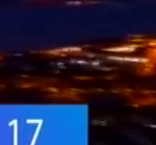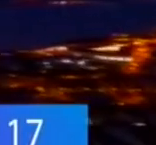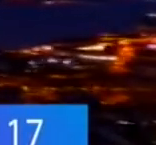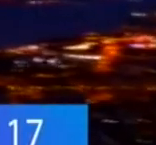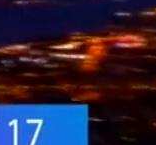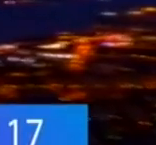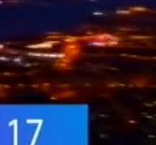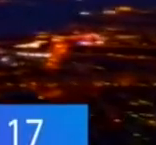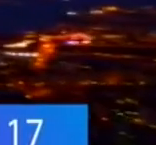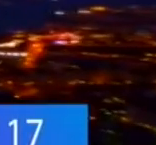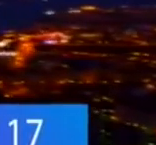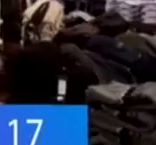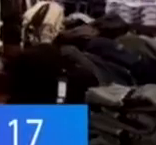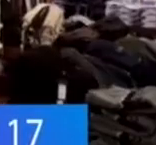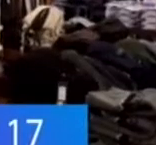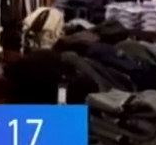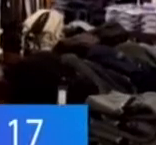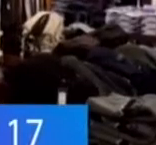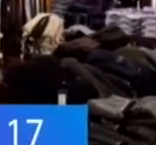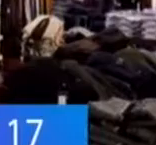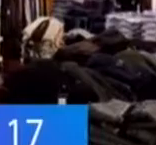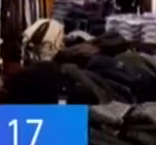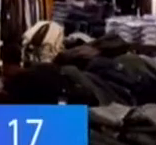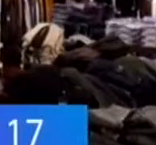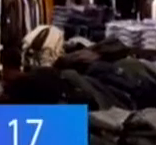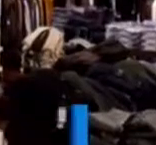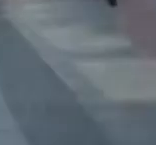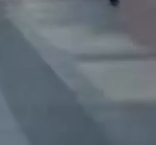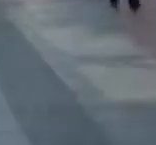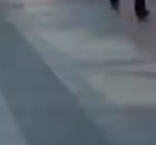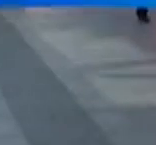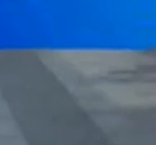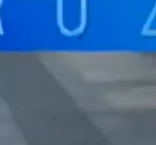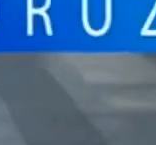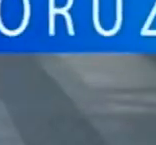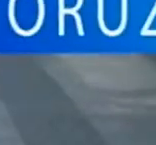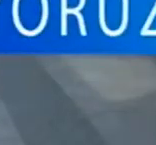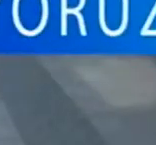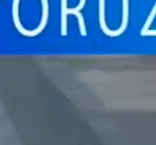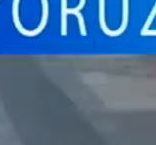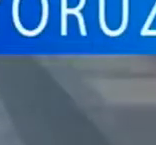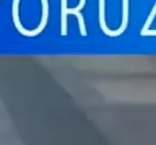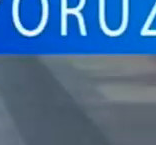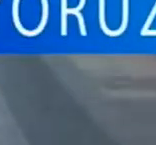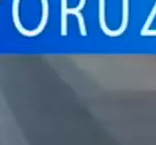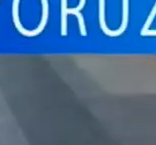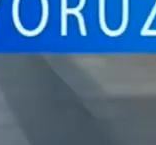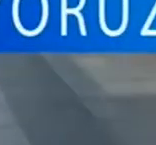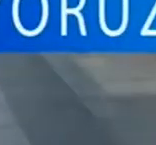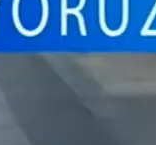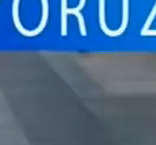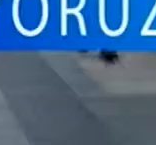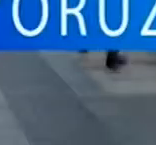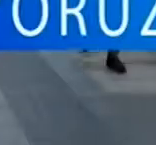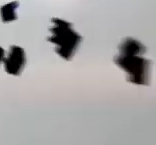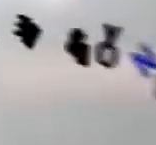biz sizi arayalım. En uygun ve en cazip kampanyalı fiyatlarla markanızın değerine, firmanızın imajına